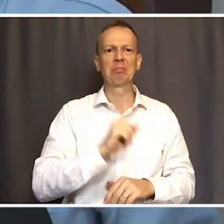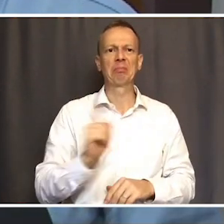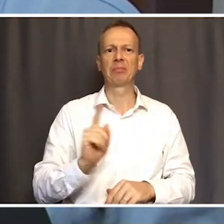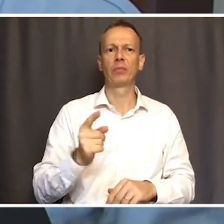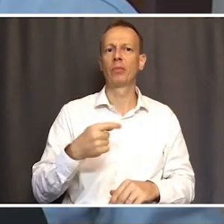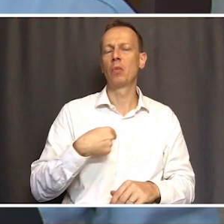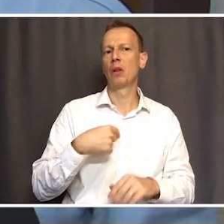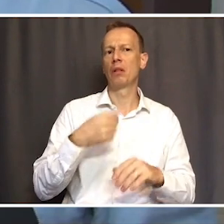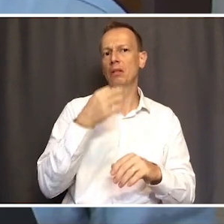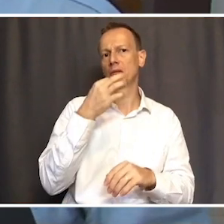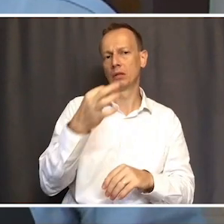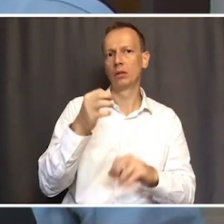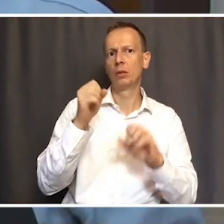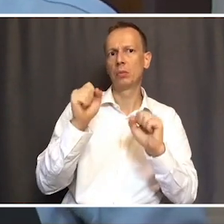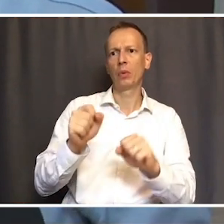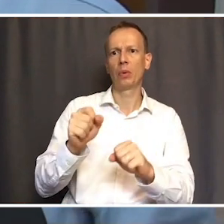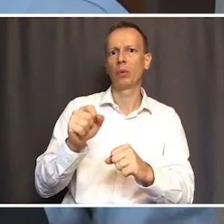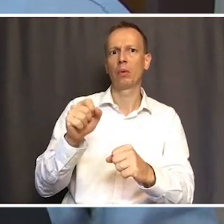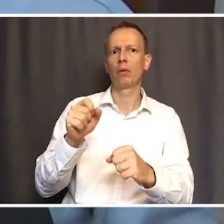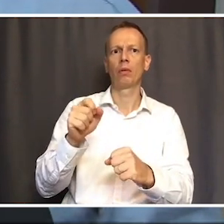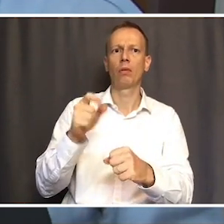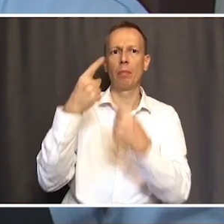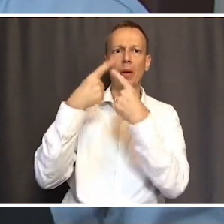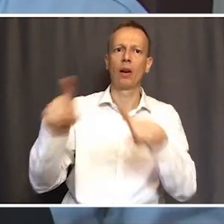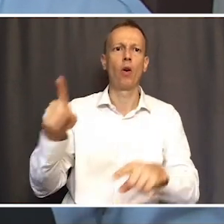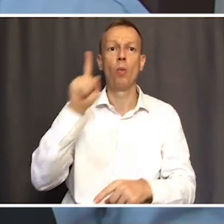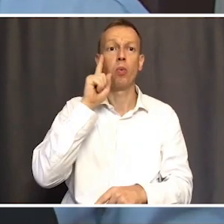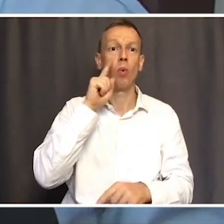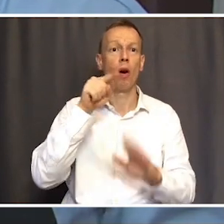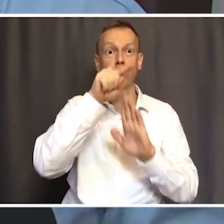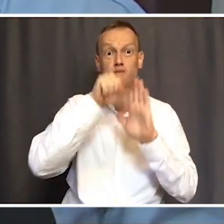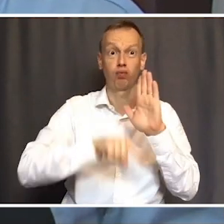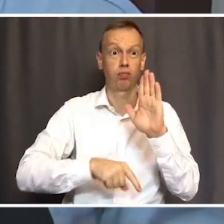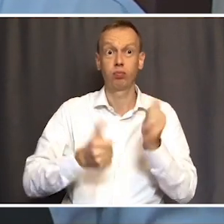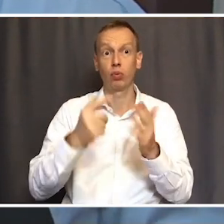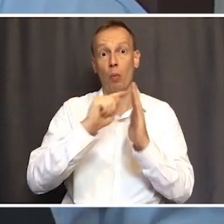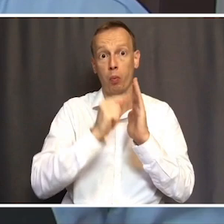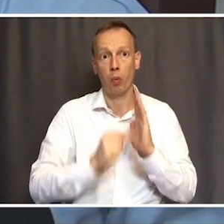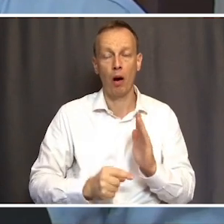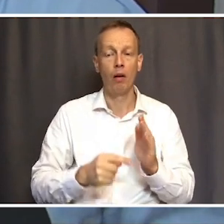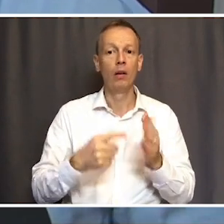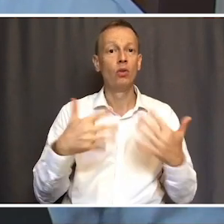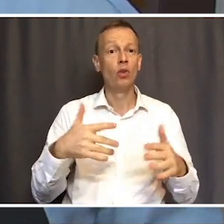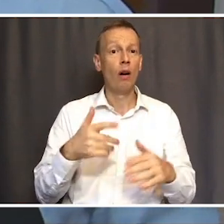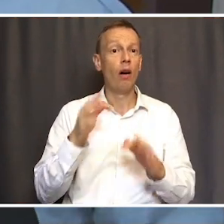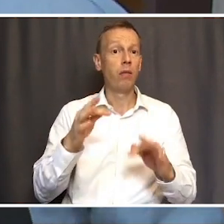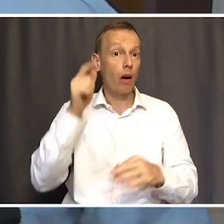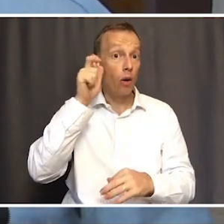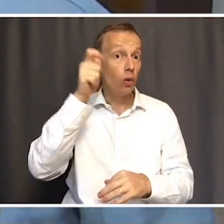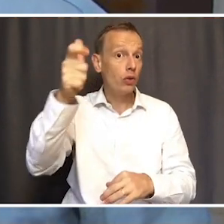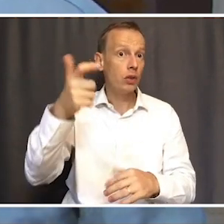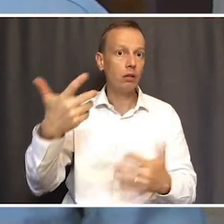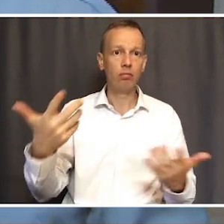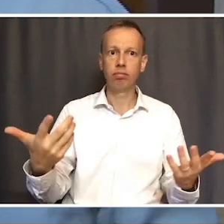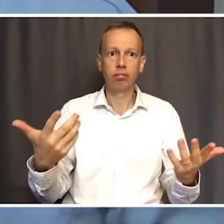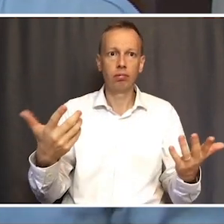aujourd'hui. Cet arrêt me semble critiquable à plus d'un titre, mais au moins sur le plan de la logique, du